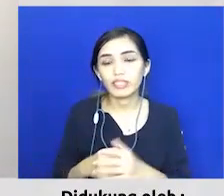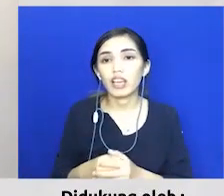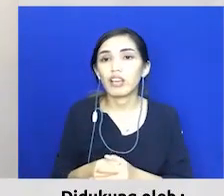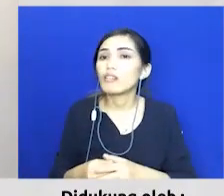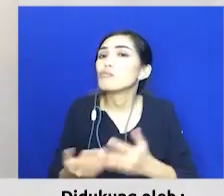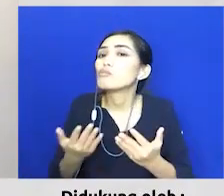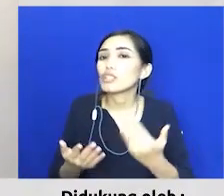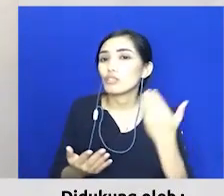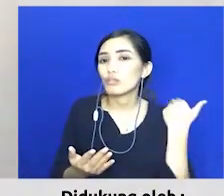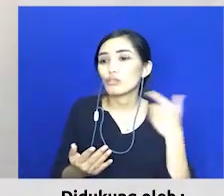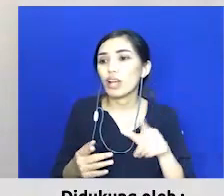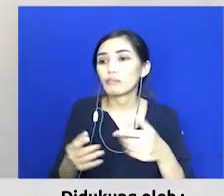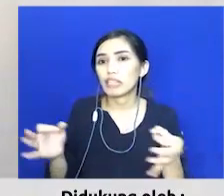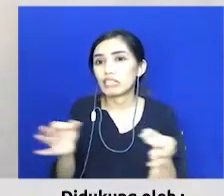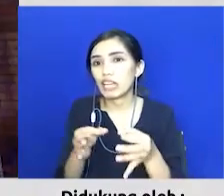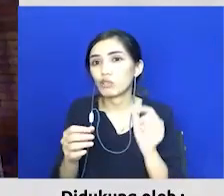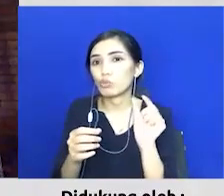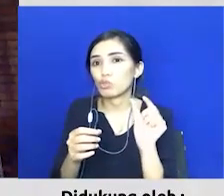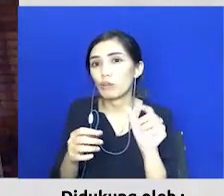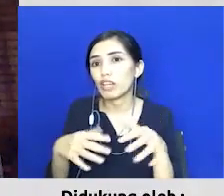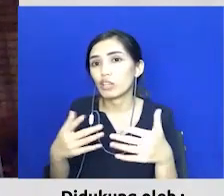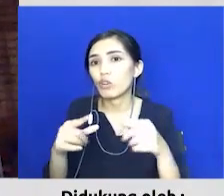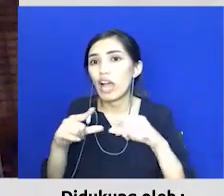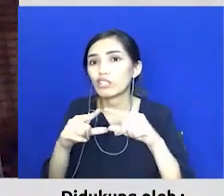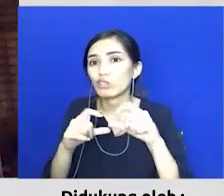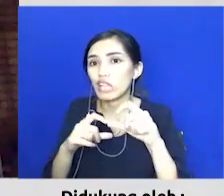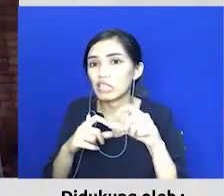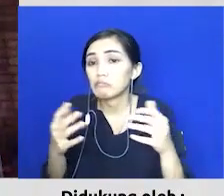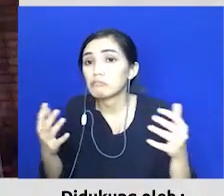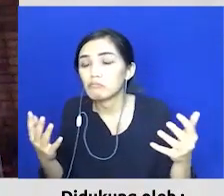terhadap industri film Pak era-era itu yang bisa Bapak ceritakan?